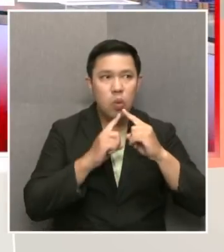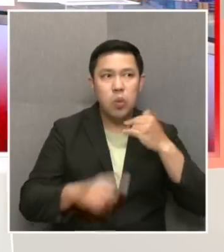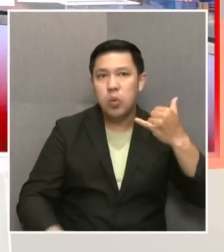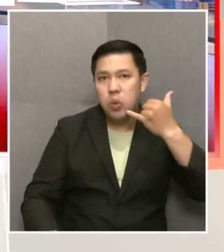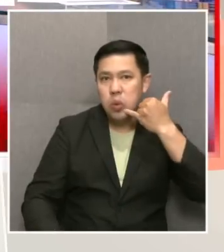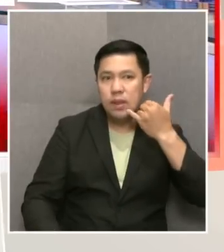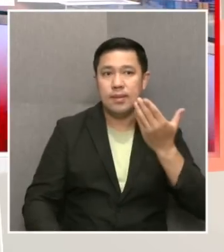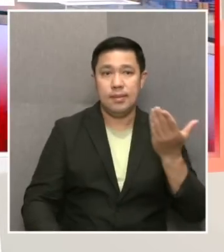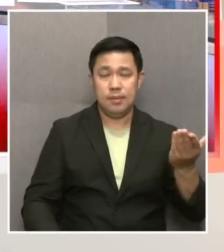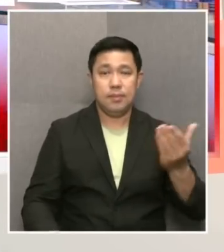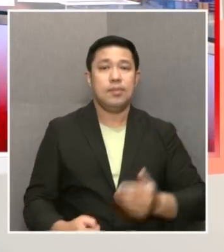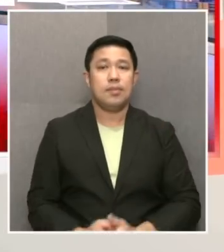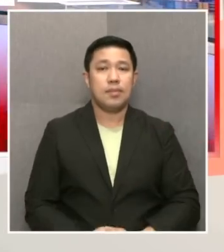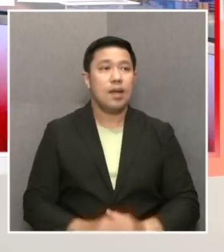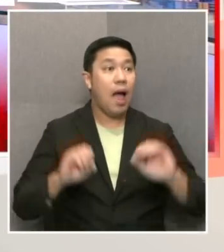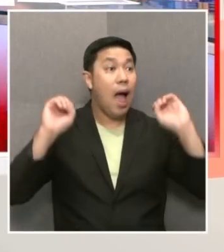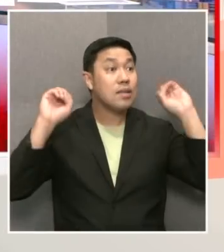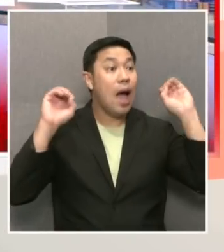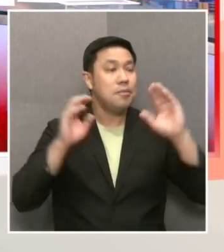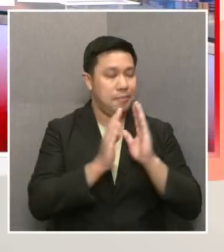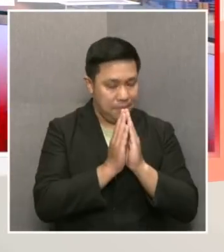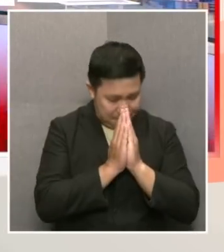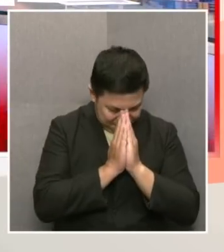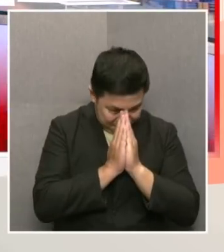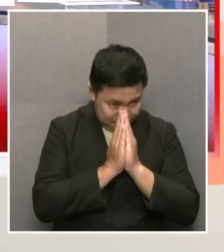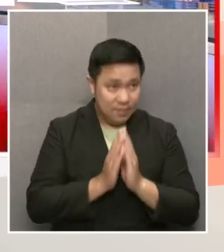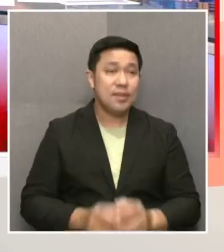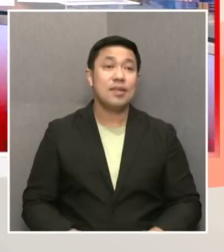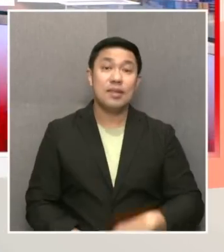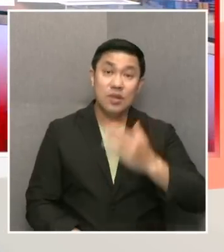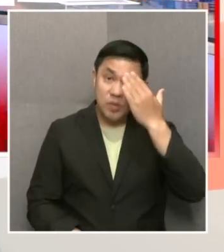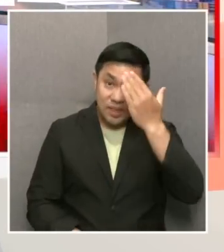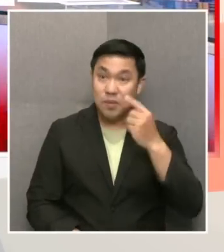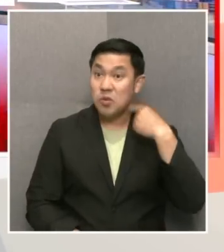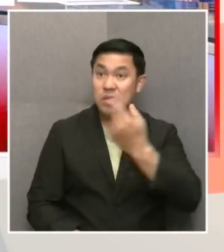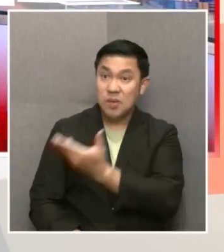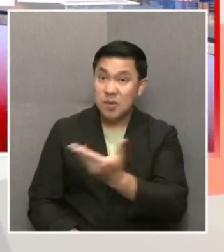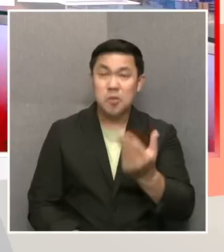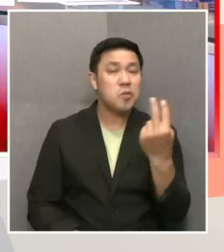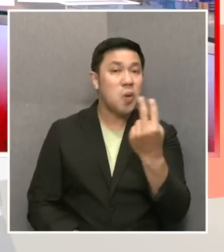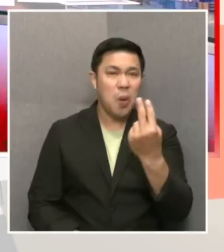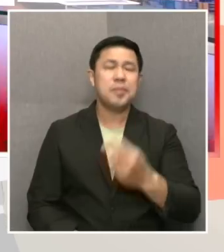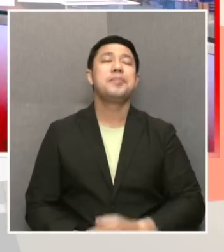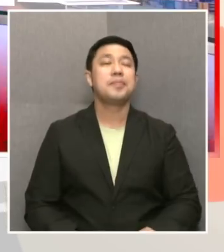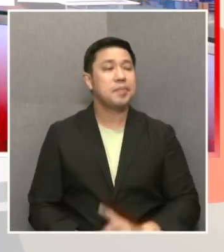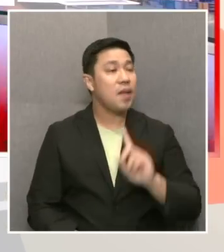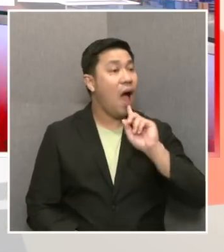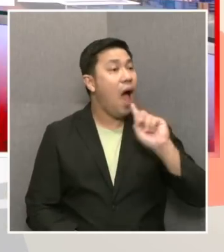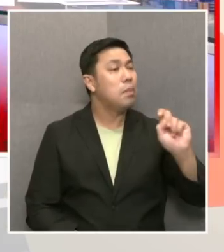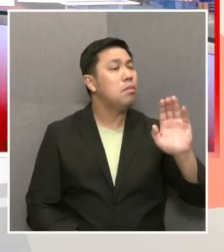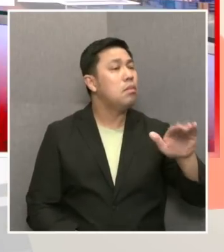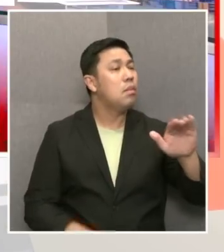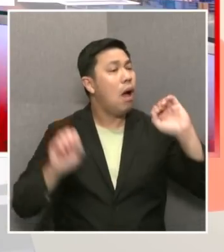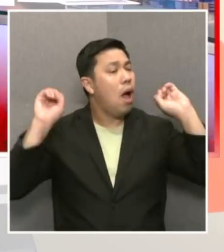ค่ะอาจารย์คะ สวัสดีค่ะ ครับสวัสดีครับคุณวรุณครับคุณกัญจนาครับ ค่ะอาจารย์คะเบื้องต้นก่อนค่ะสำหรับกรณี MOU